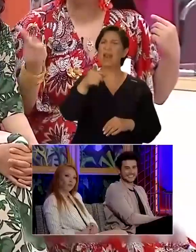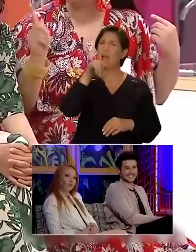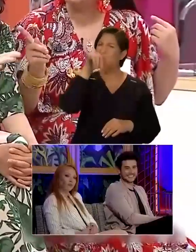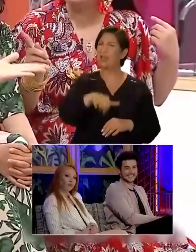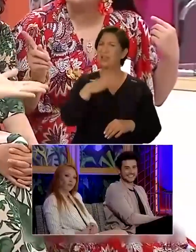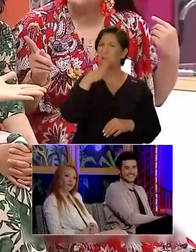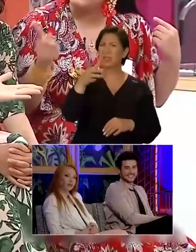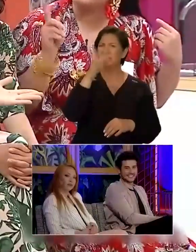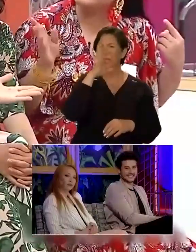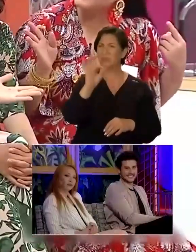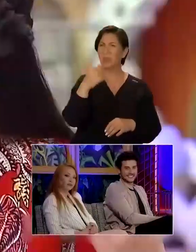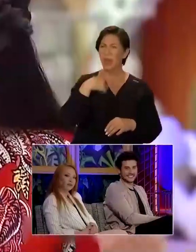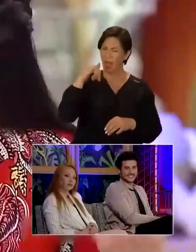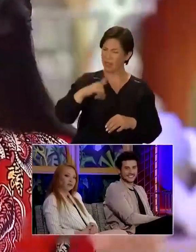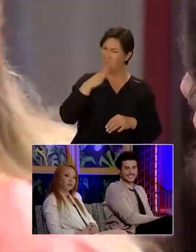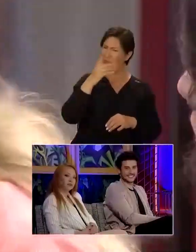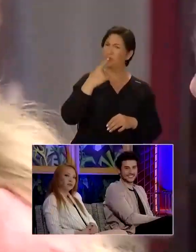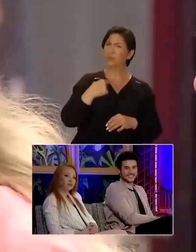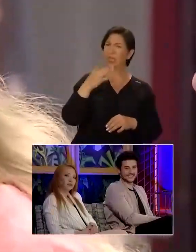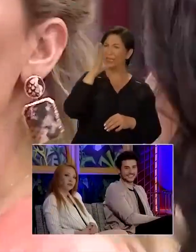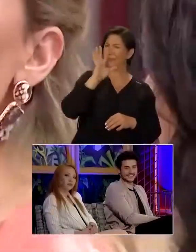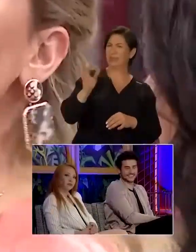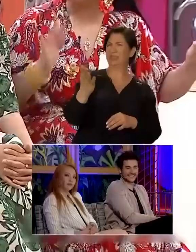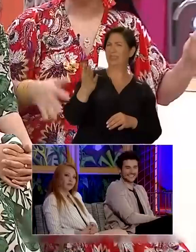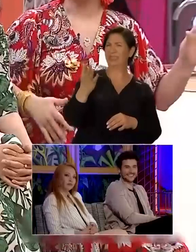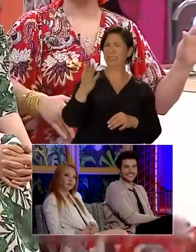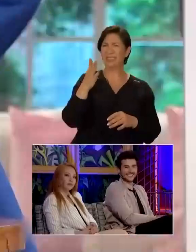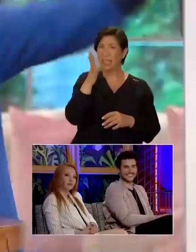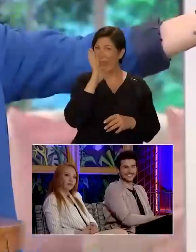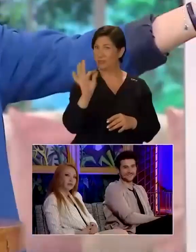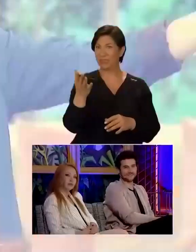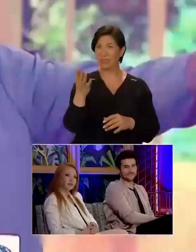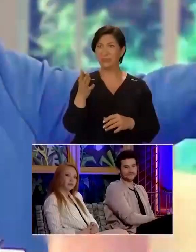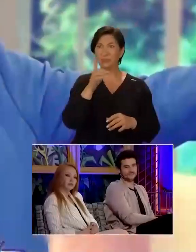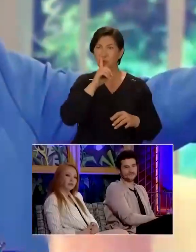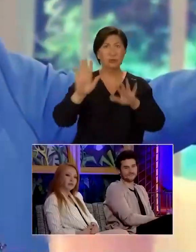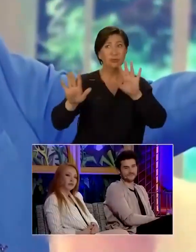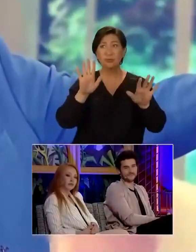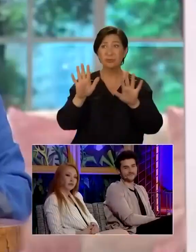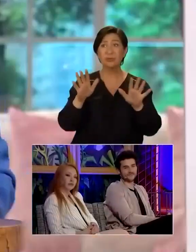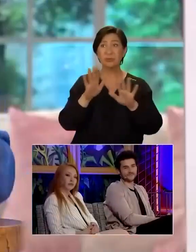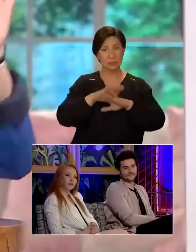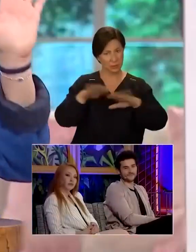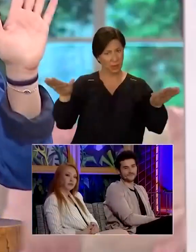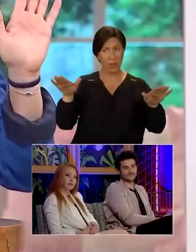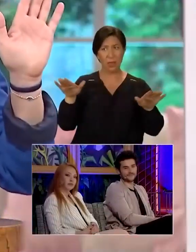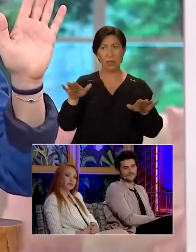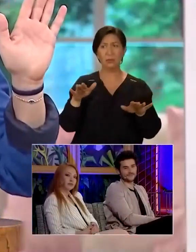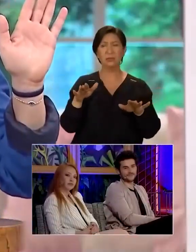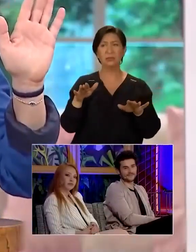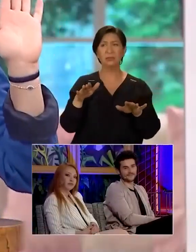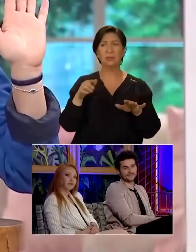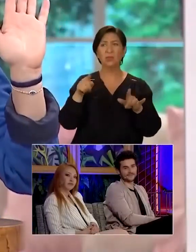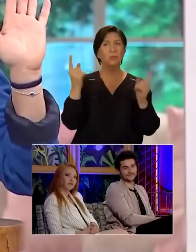canım. Hatta sen kimsin ki bana hakkını biliyorsun lan? Sen kimsin? Ben kimsin? Bir dakika kesin. Kes. Hiçbir yere kimse bir yere